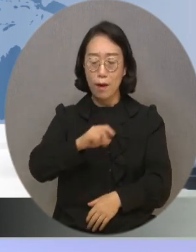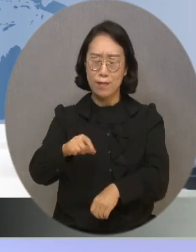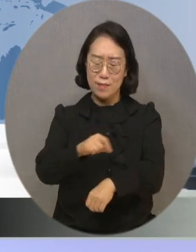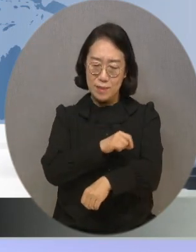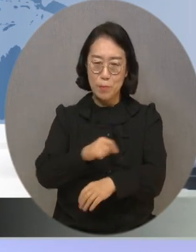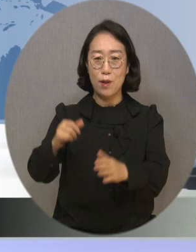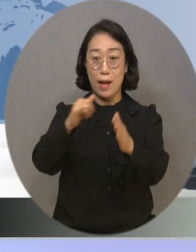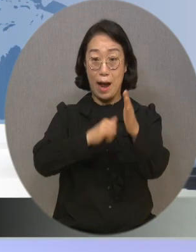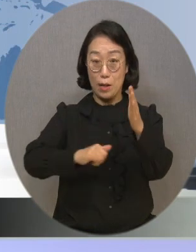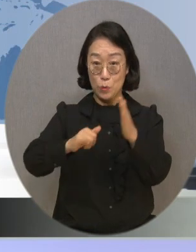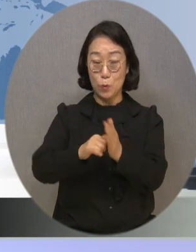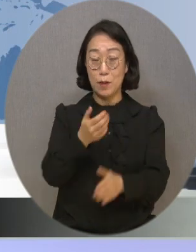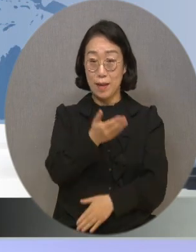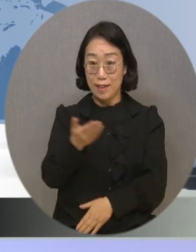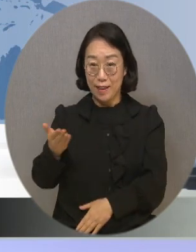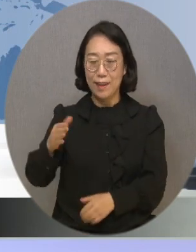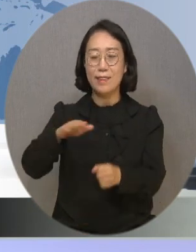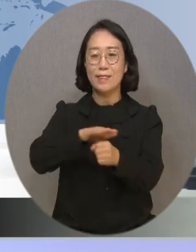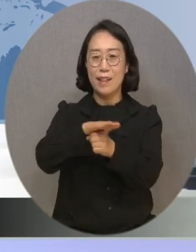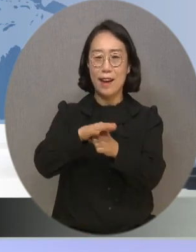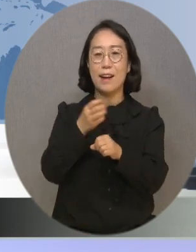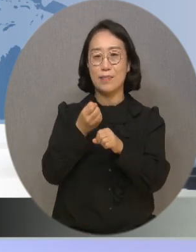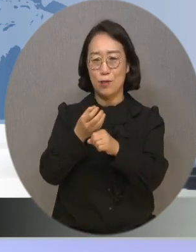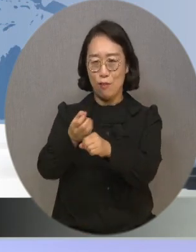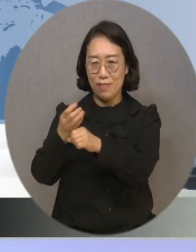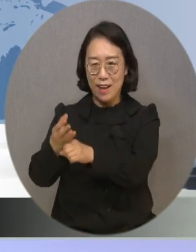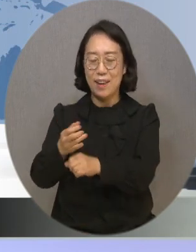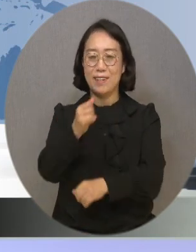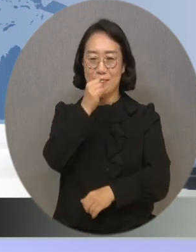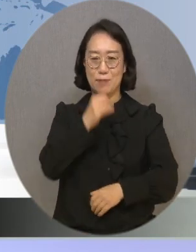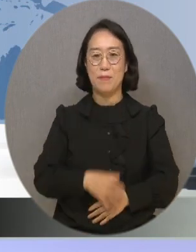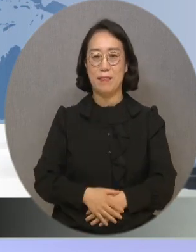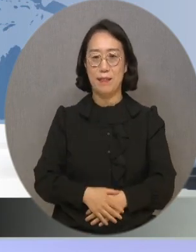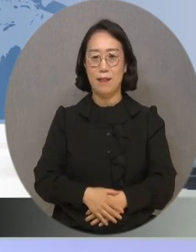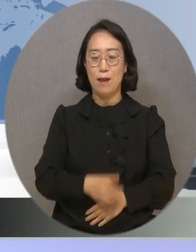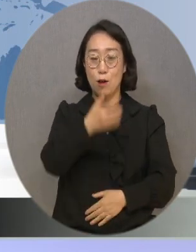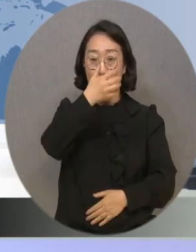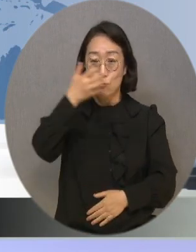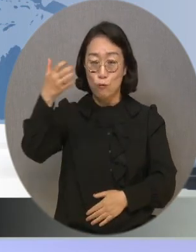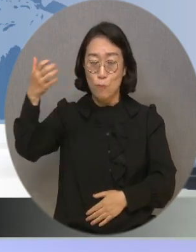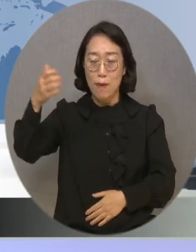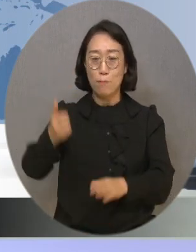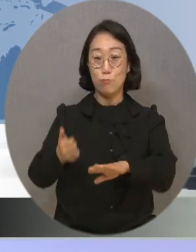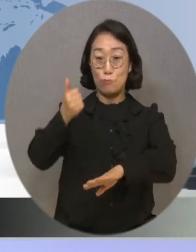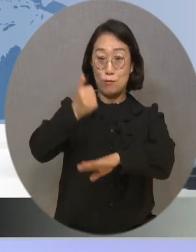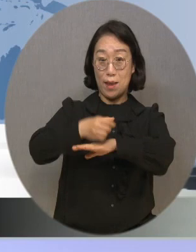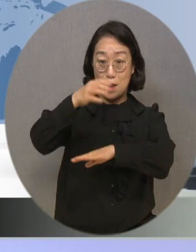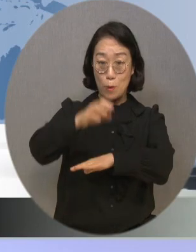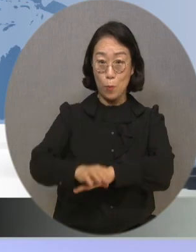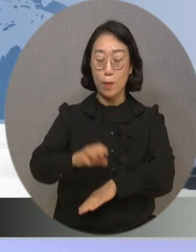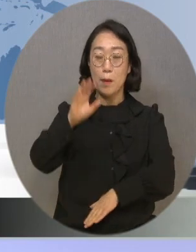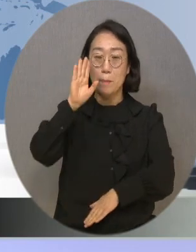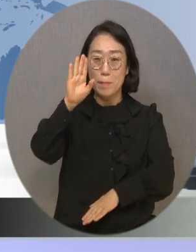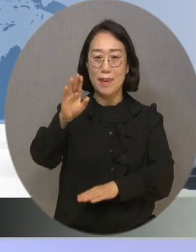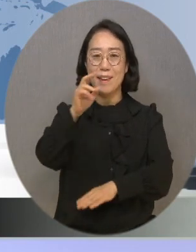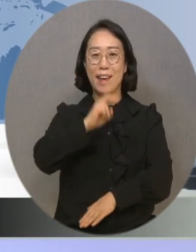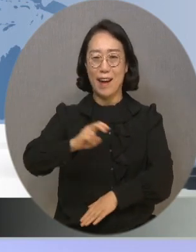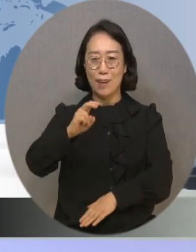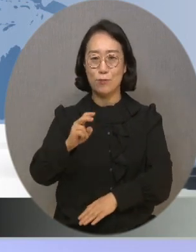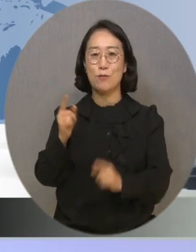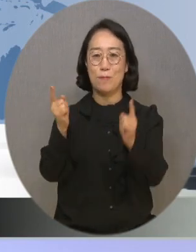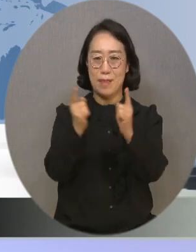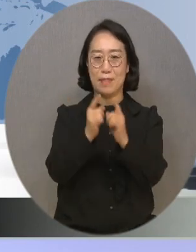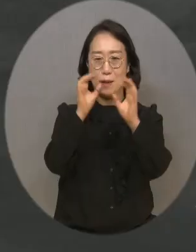말하지 못했던 가족에 대한 사랑을 전하는 사람들이 있습니다. 꿈의 무대에서 진심을 전한 미래의 가수들